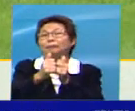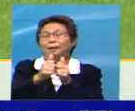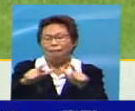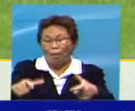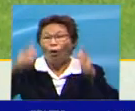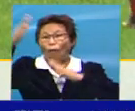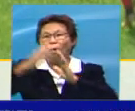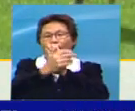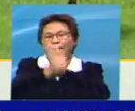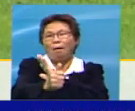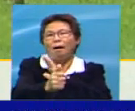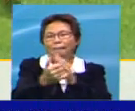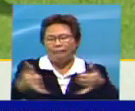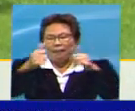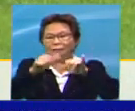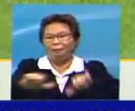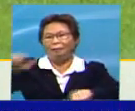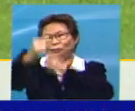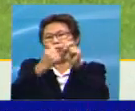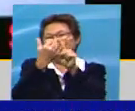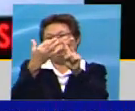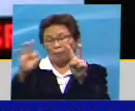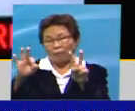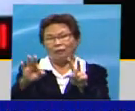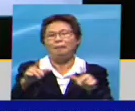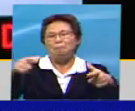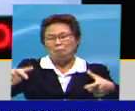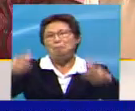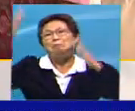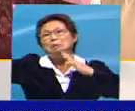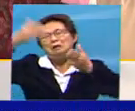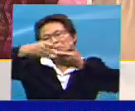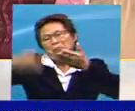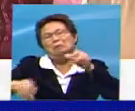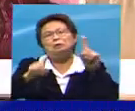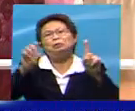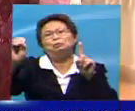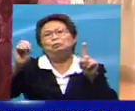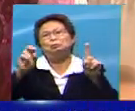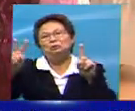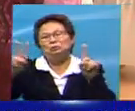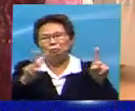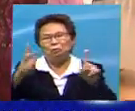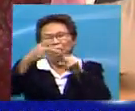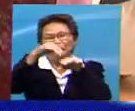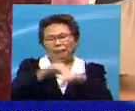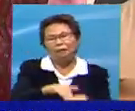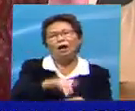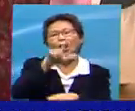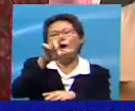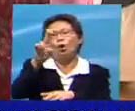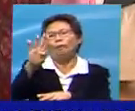aksi kelayakan Piala Asia 2019, skuad kebangsaan tewas 1-2 kepada Lubnana di Johor 13 Jun lalu.